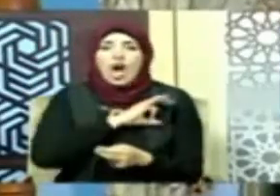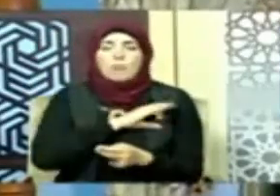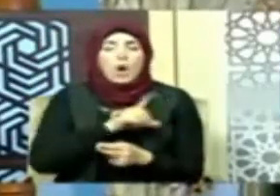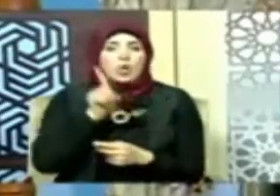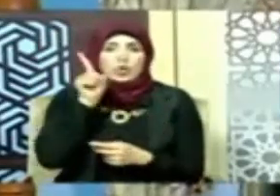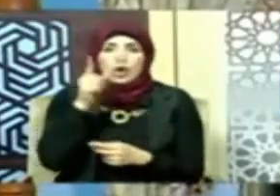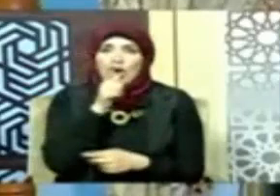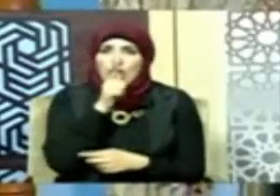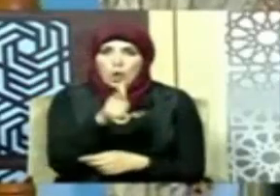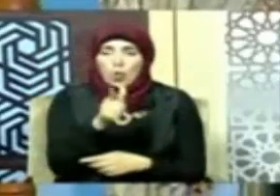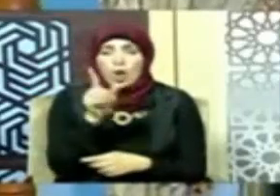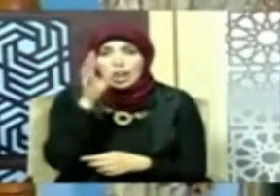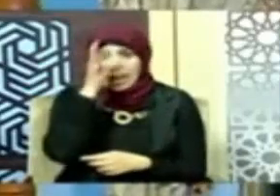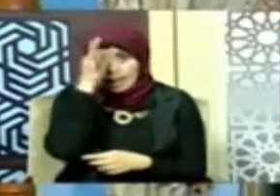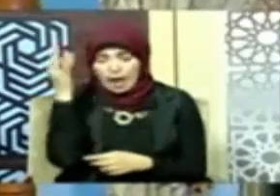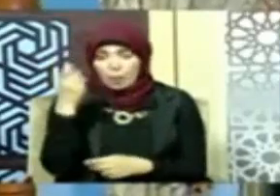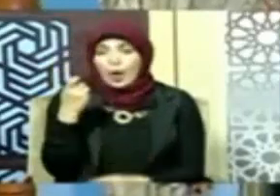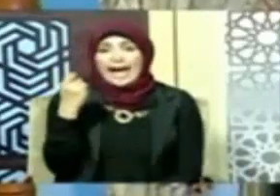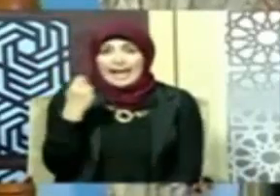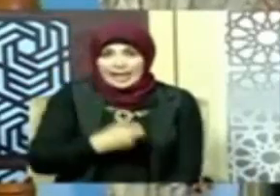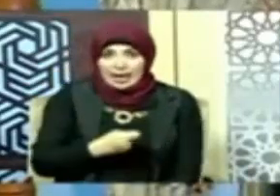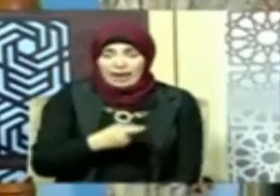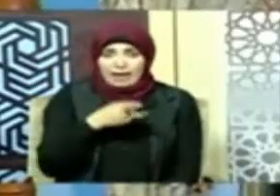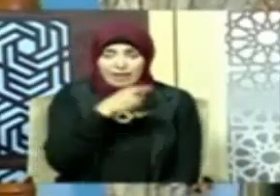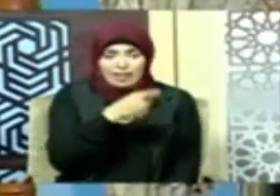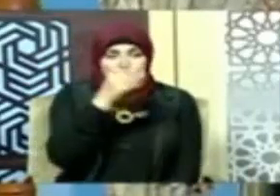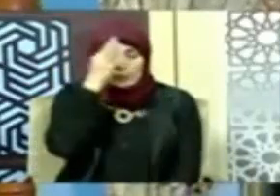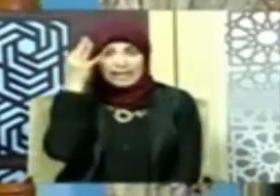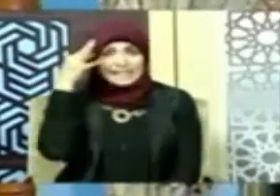الغنى، لو كان الغنى بالذكاء